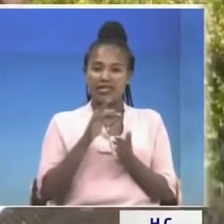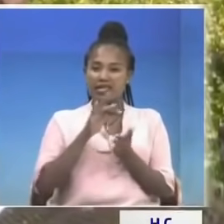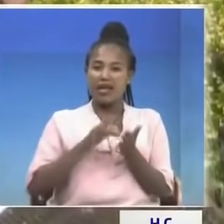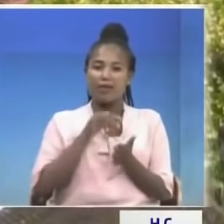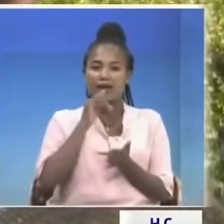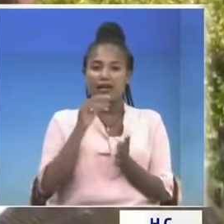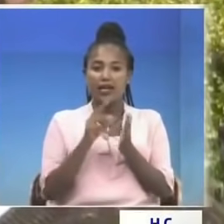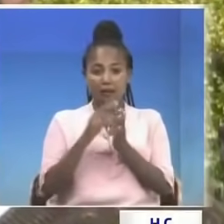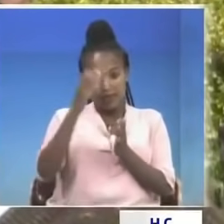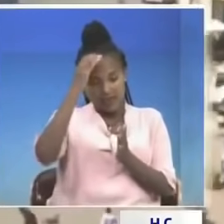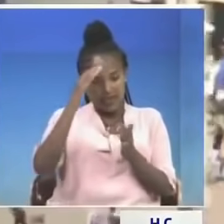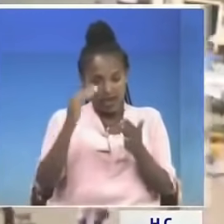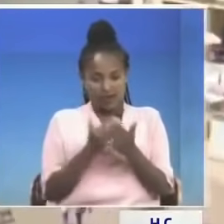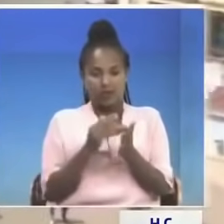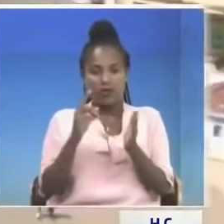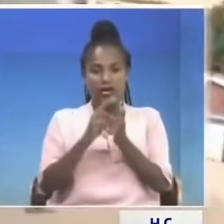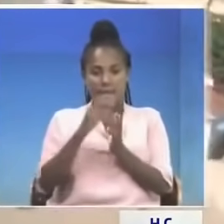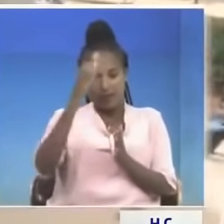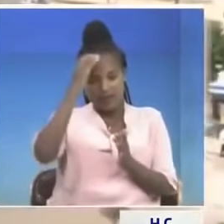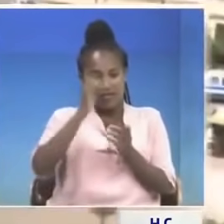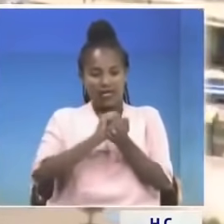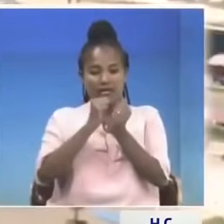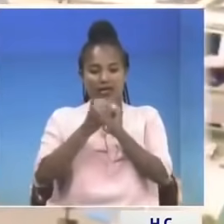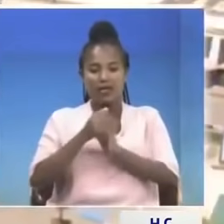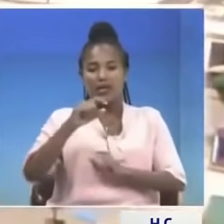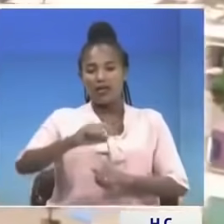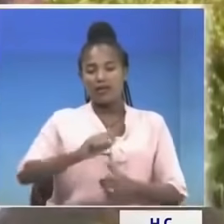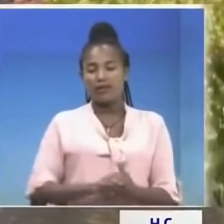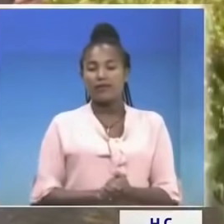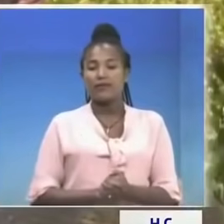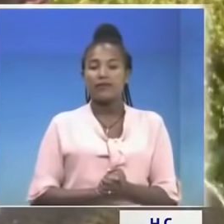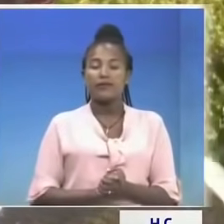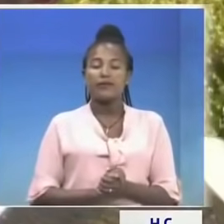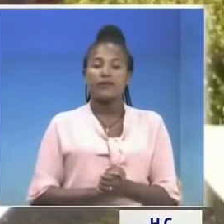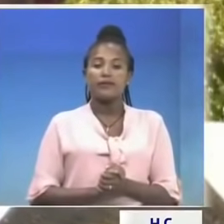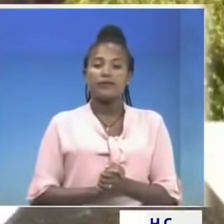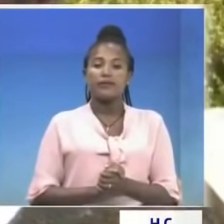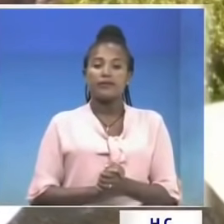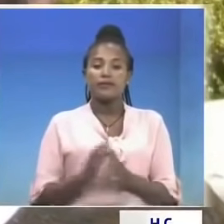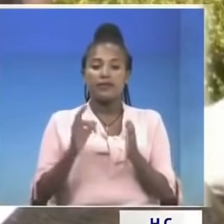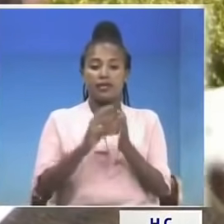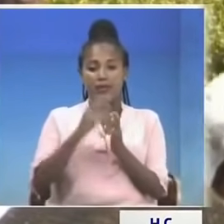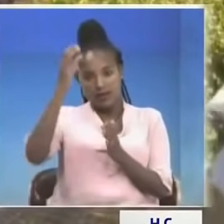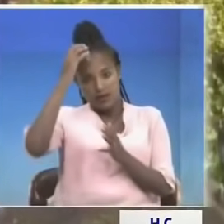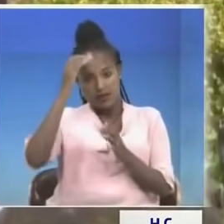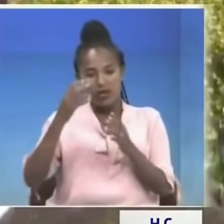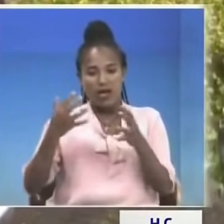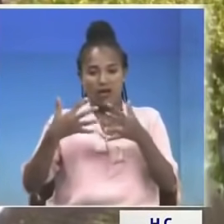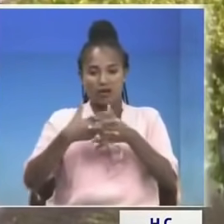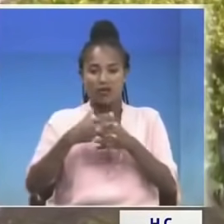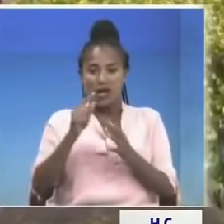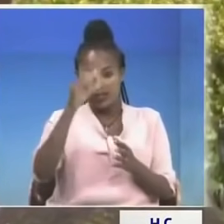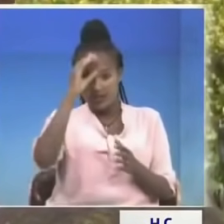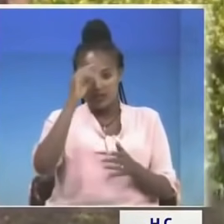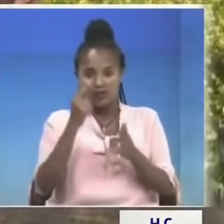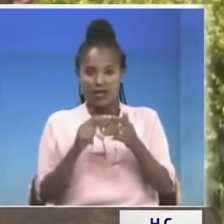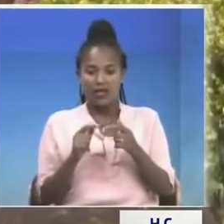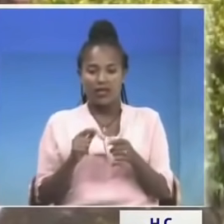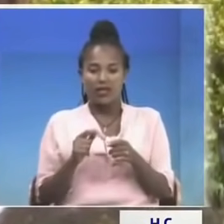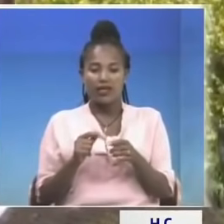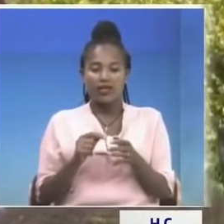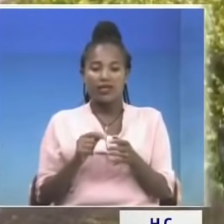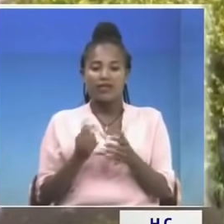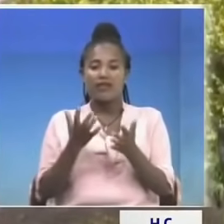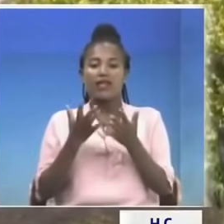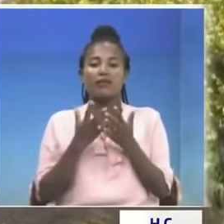እሱን አዲሱ ህገ መንግስት ሊቀይረው ይገባል። በታጠረ ሲስተም ውስጥ ህገ መንግስቱ አጥሮ ይዞ አንድ ሰው ሲመጣ ክሊክ አድርገህ